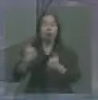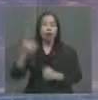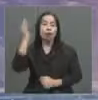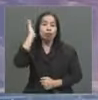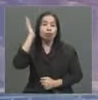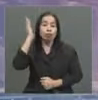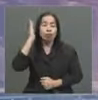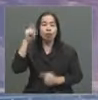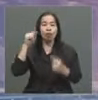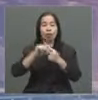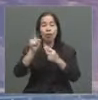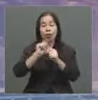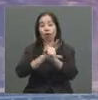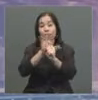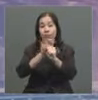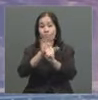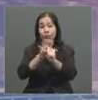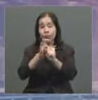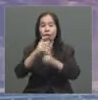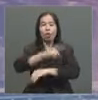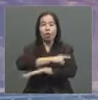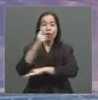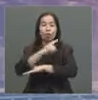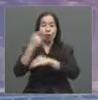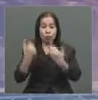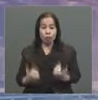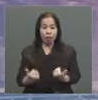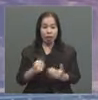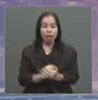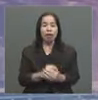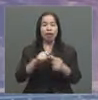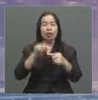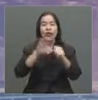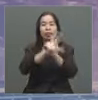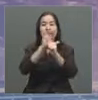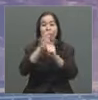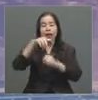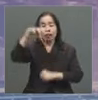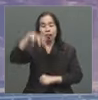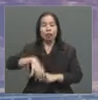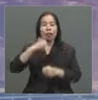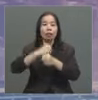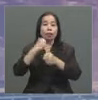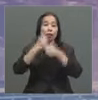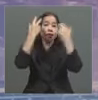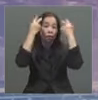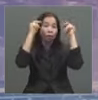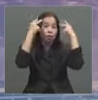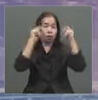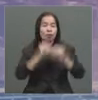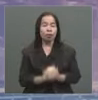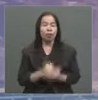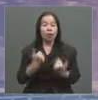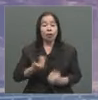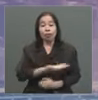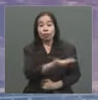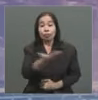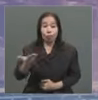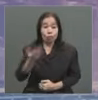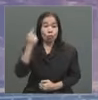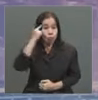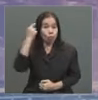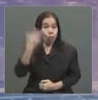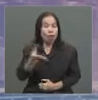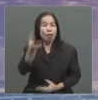ประจำวันของศูนย์บริหารสถานการณ์โควิด-19หรือสบค.จากทำเนียบรัฐบาลค่ะซึ่งนอกจากทุกท่านจะสามารถติดตาม